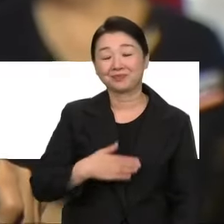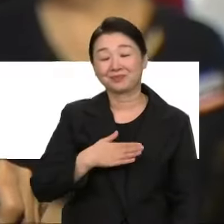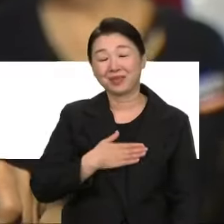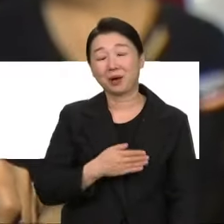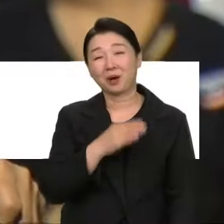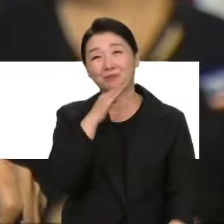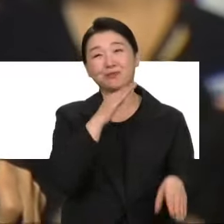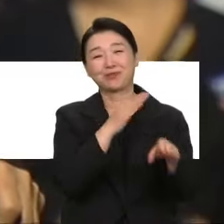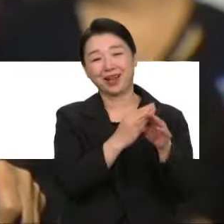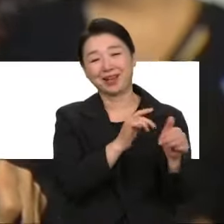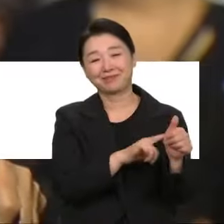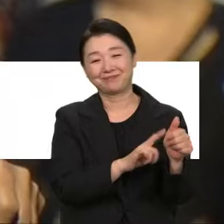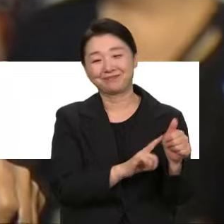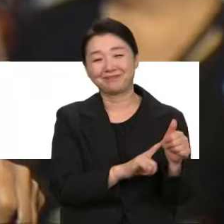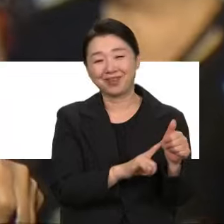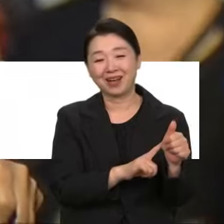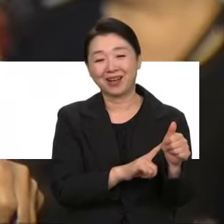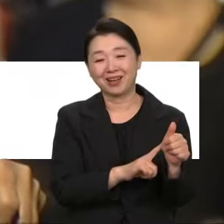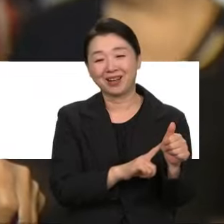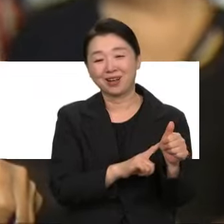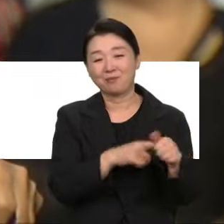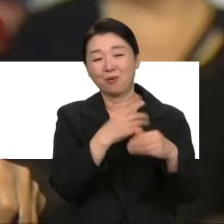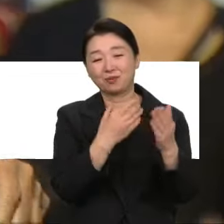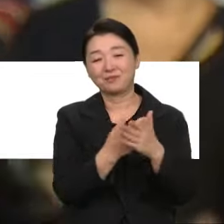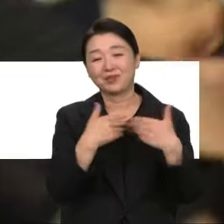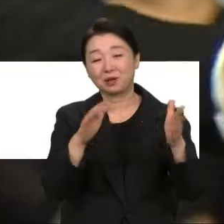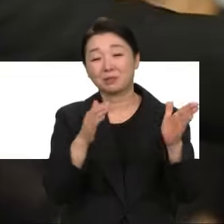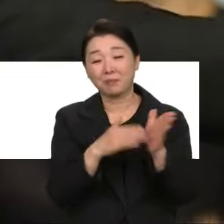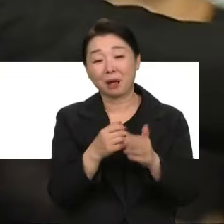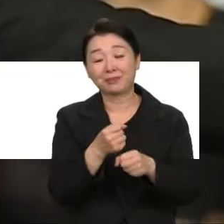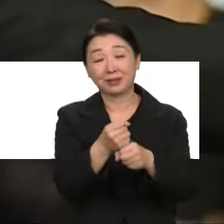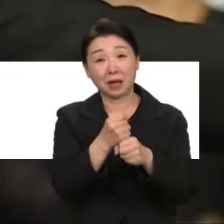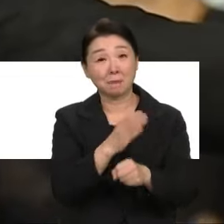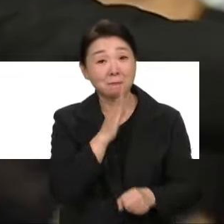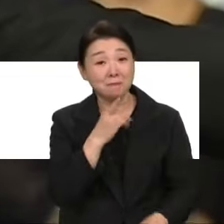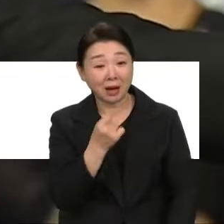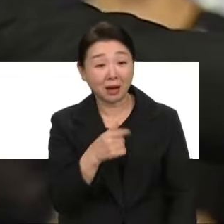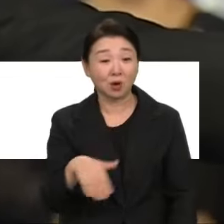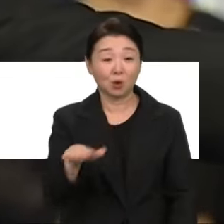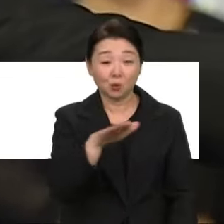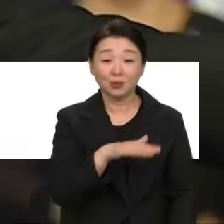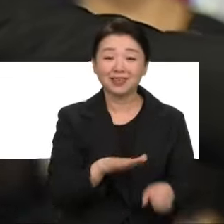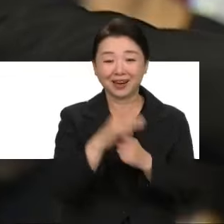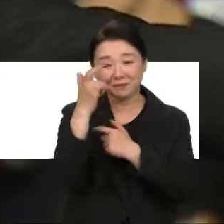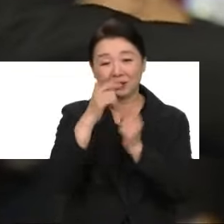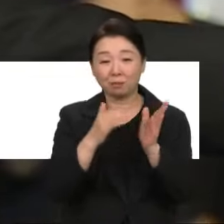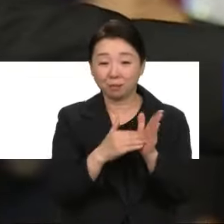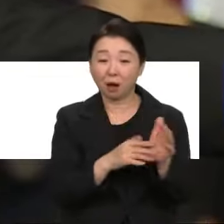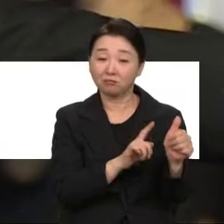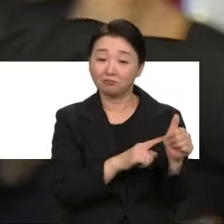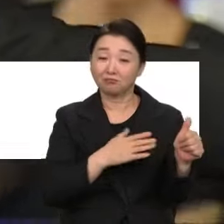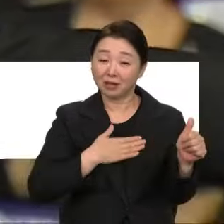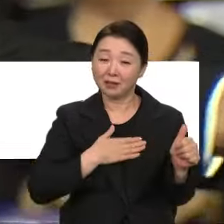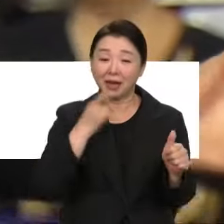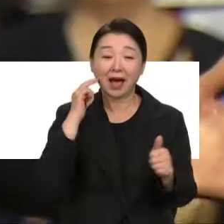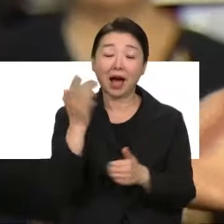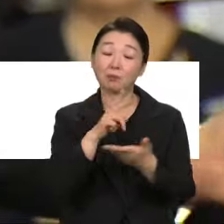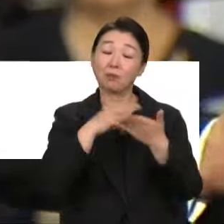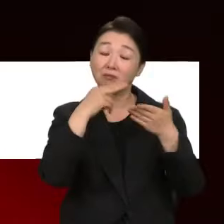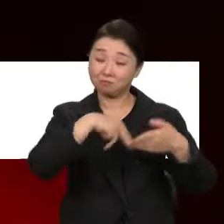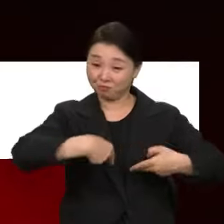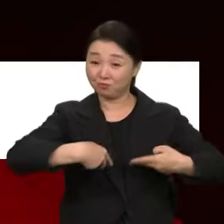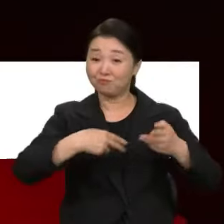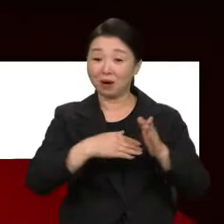was he. And we would go back and forth and then we fell in love. Okay? No, really. He wrote me beautiful